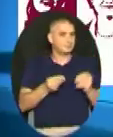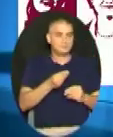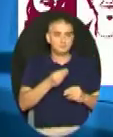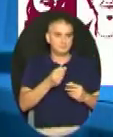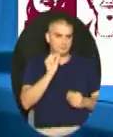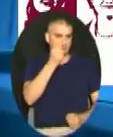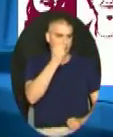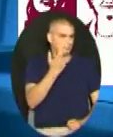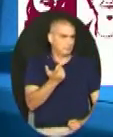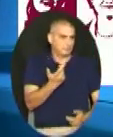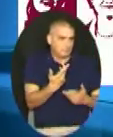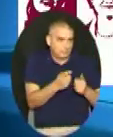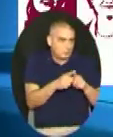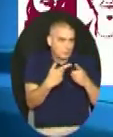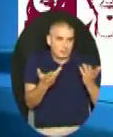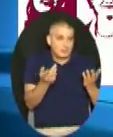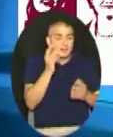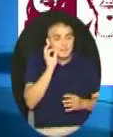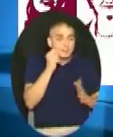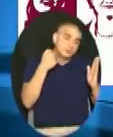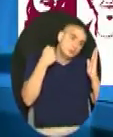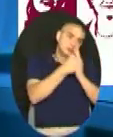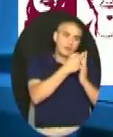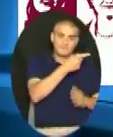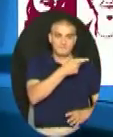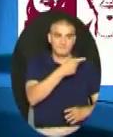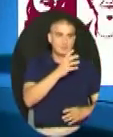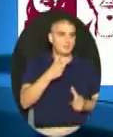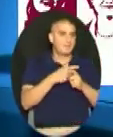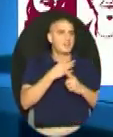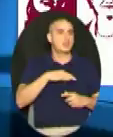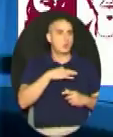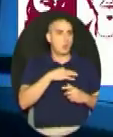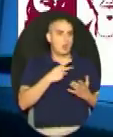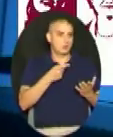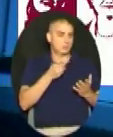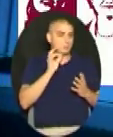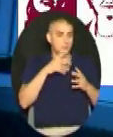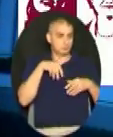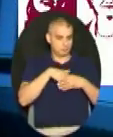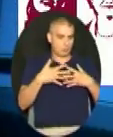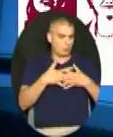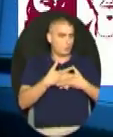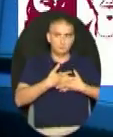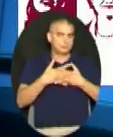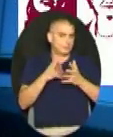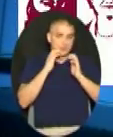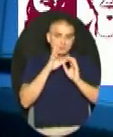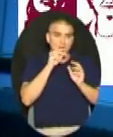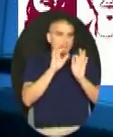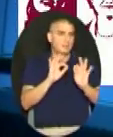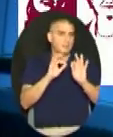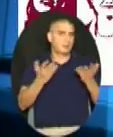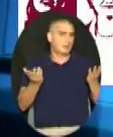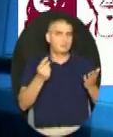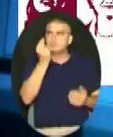הוא מינורי, הוא לא קיים. כלומר, אם נלך ממש לסוף לכולנו, מפלגה שהיא בקואליציה, היא לא קיימת בתקשורת.